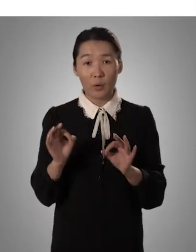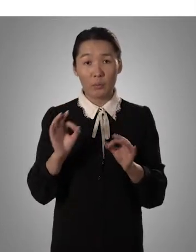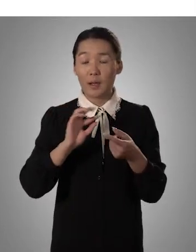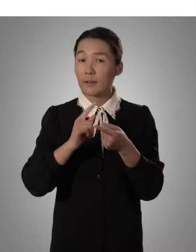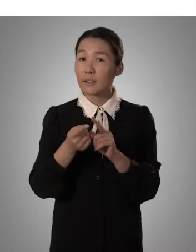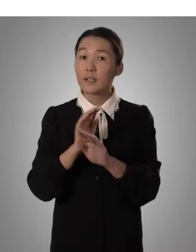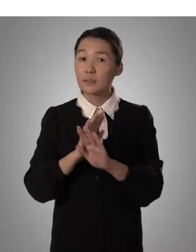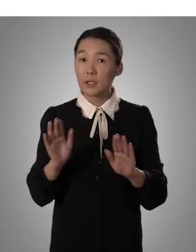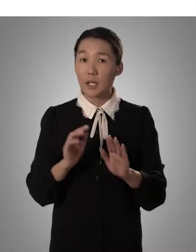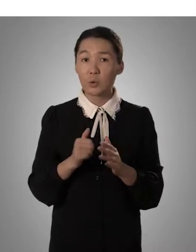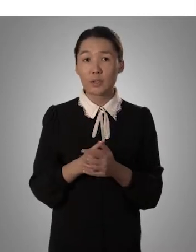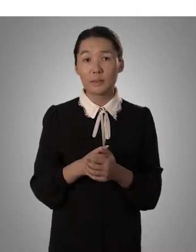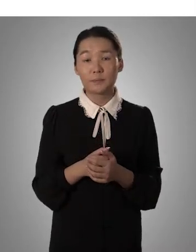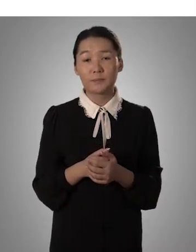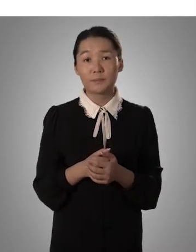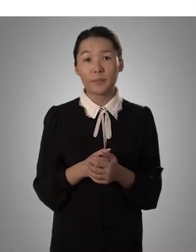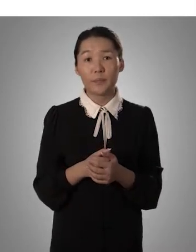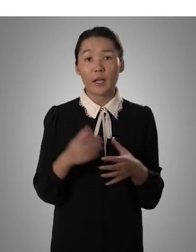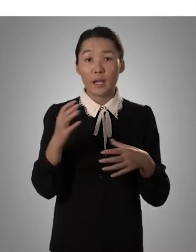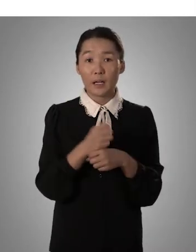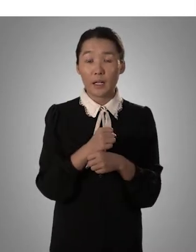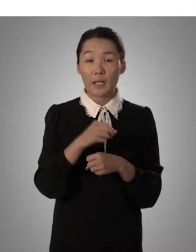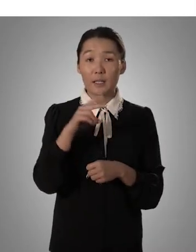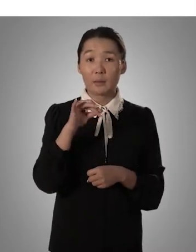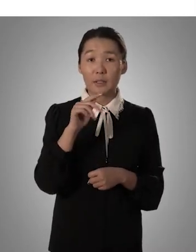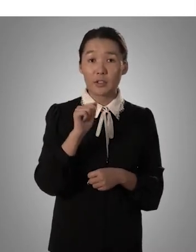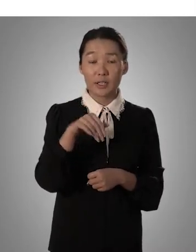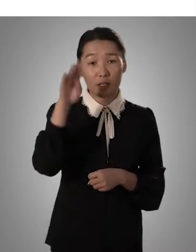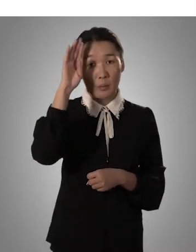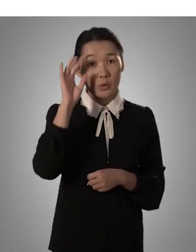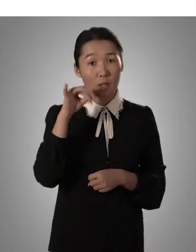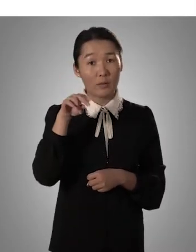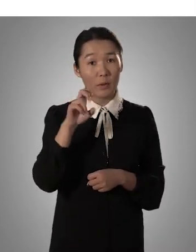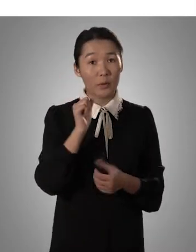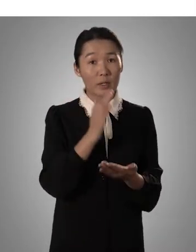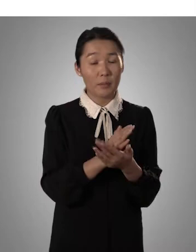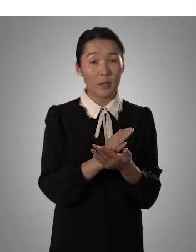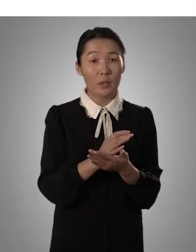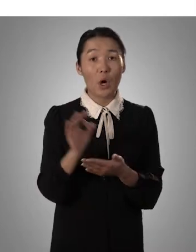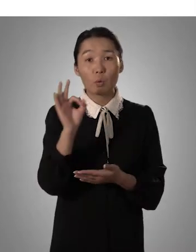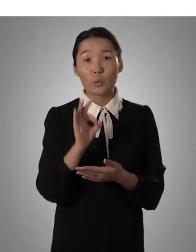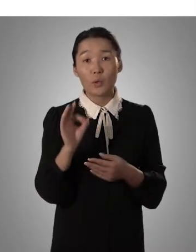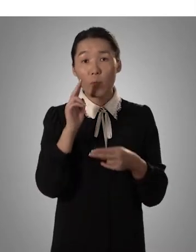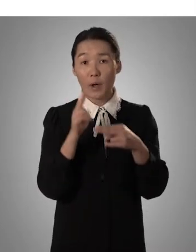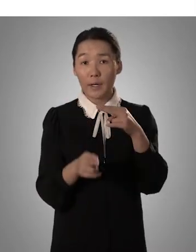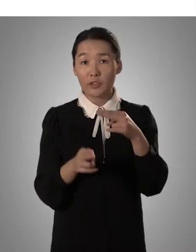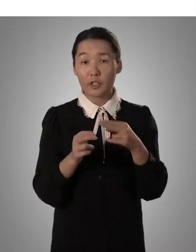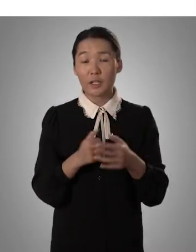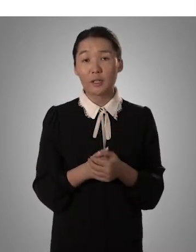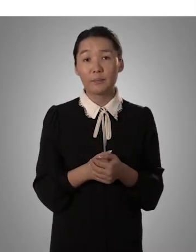изменяются краткий причастие мужского рода имеют нулевое окончание